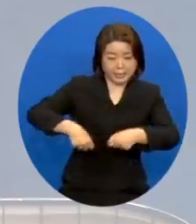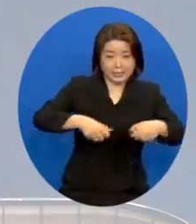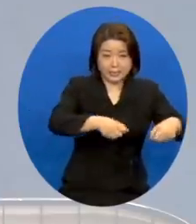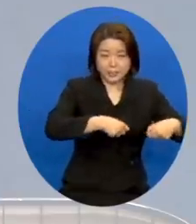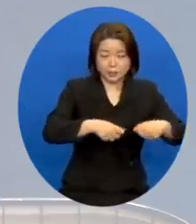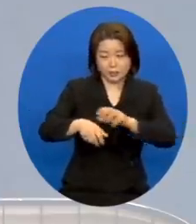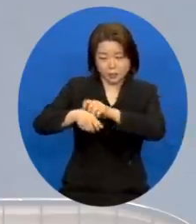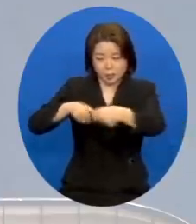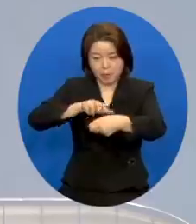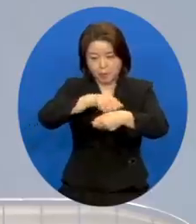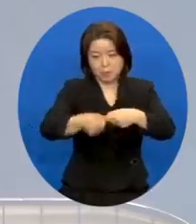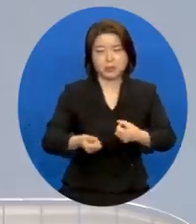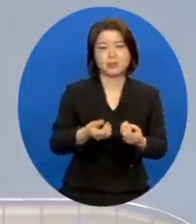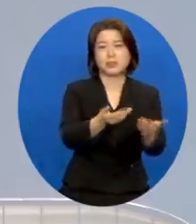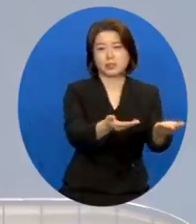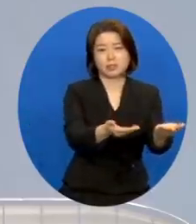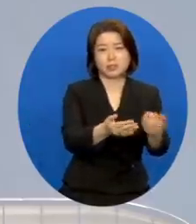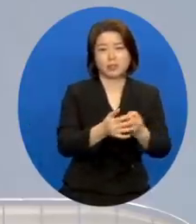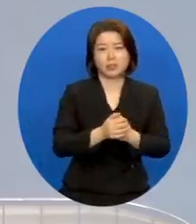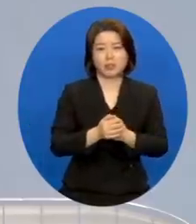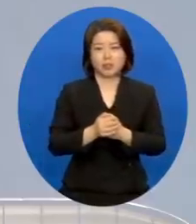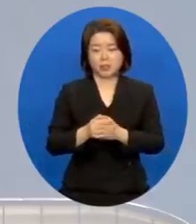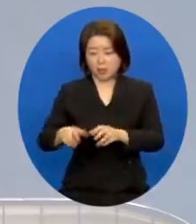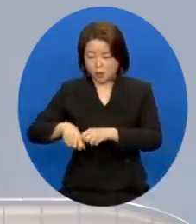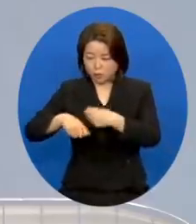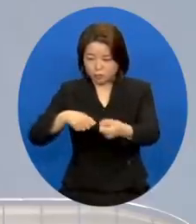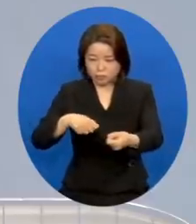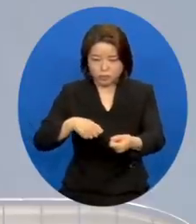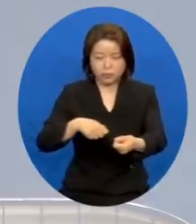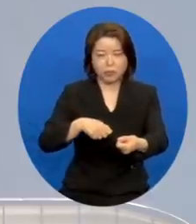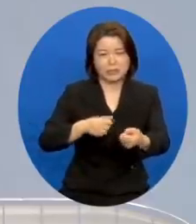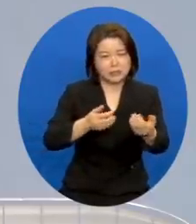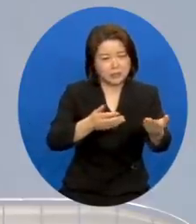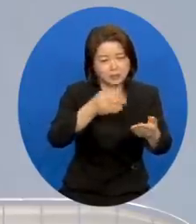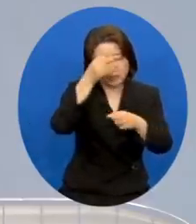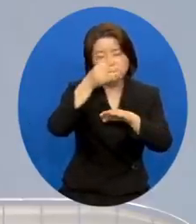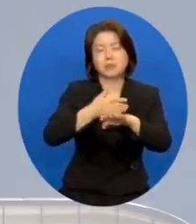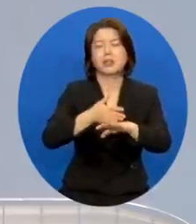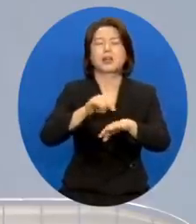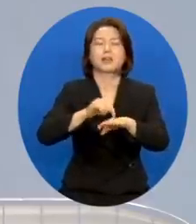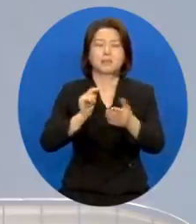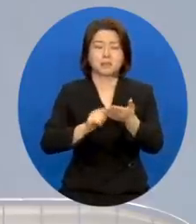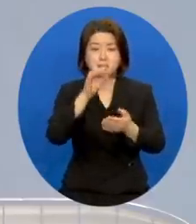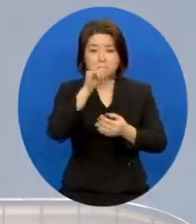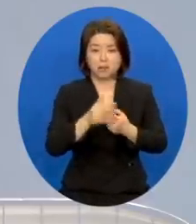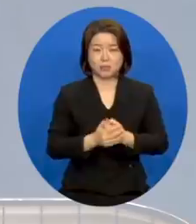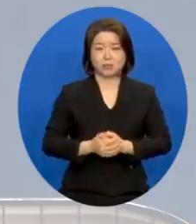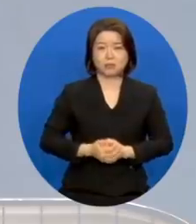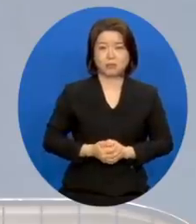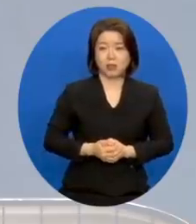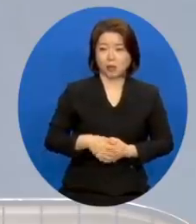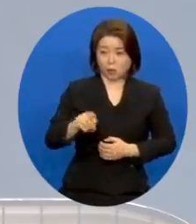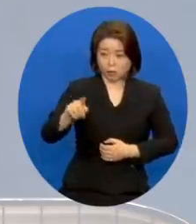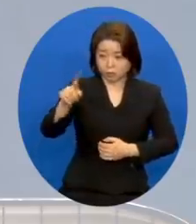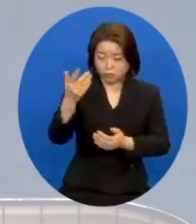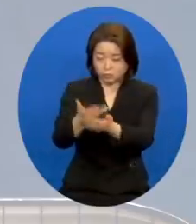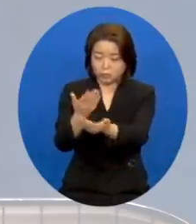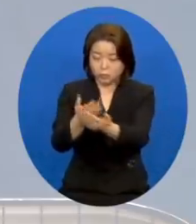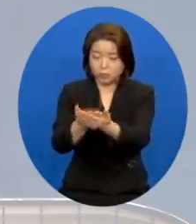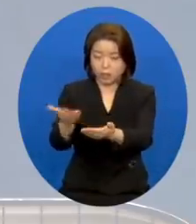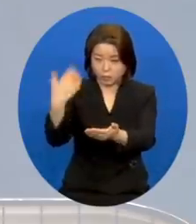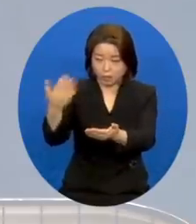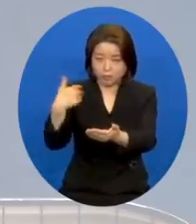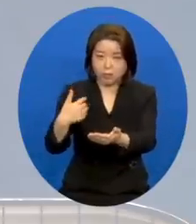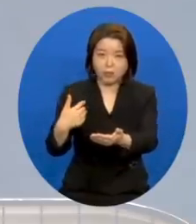거라도 드릴까요 사실 심고 있는걸 드리는 것도 3d 않아 잖아요 그땐 이 그거라도 달라도